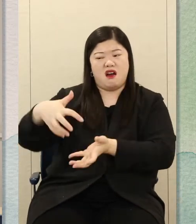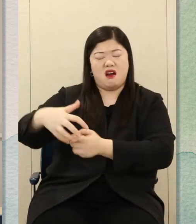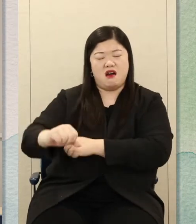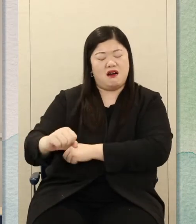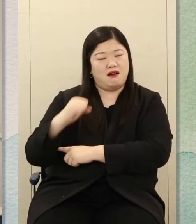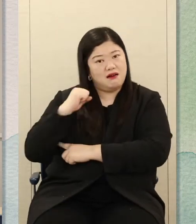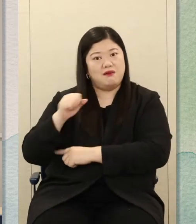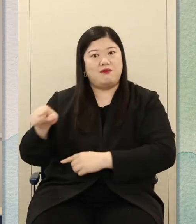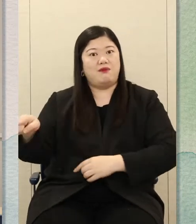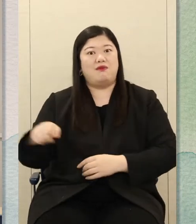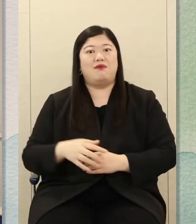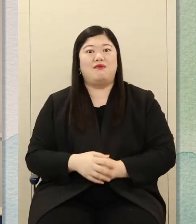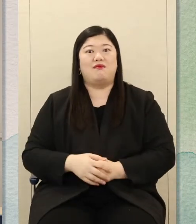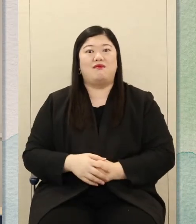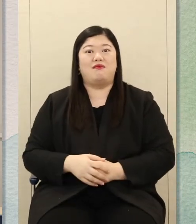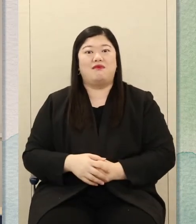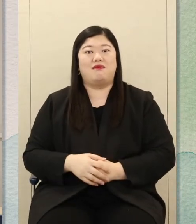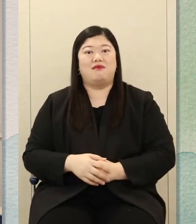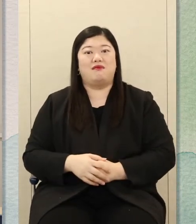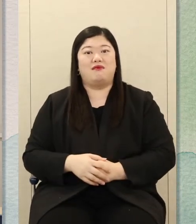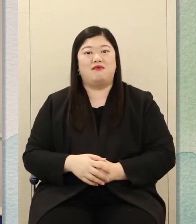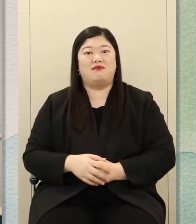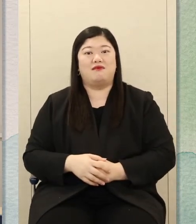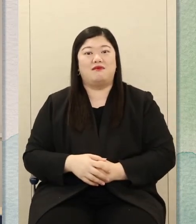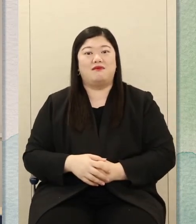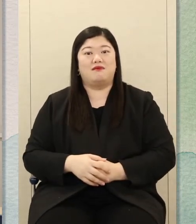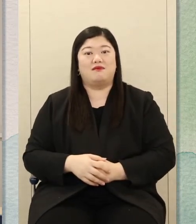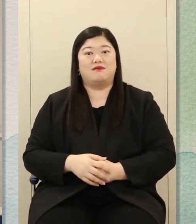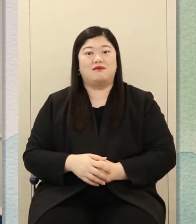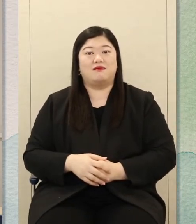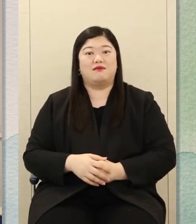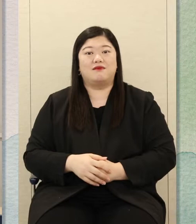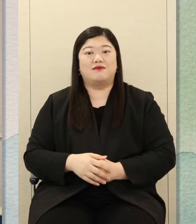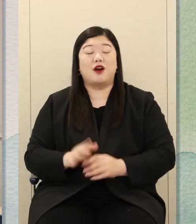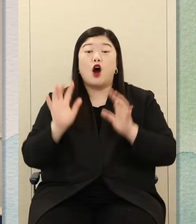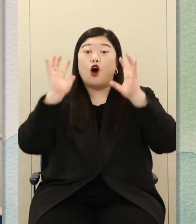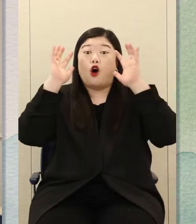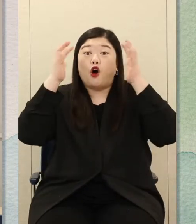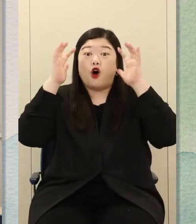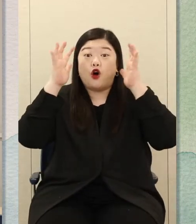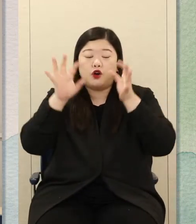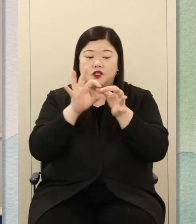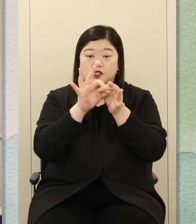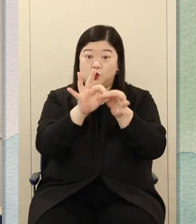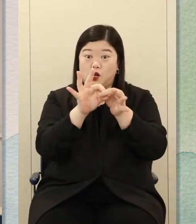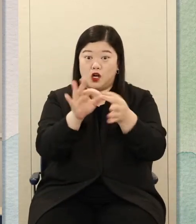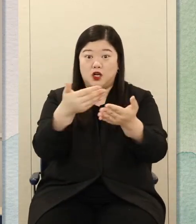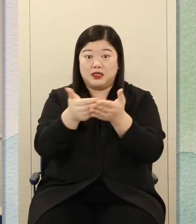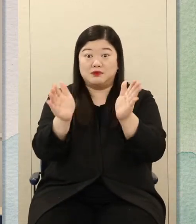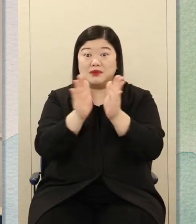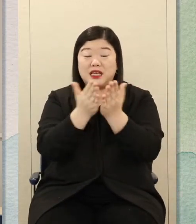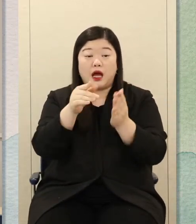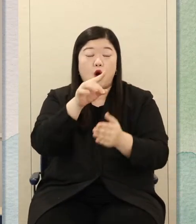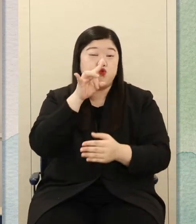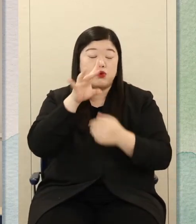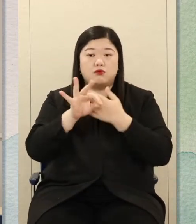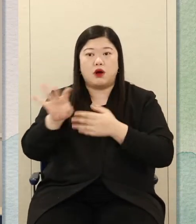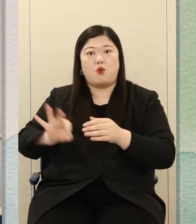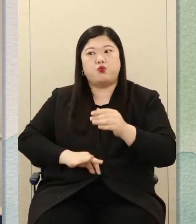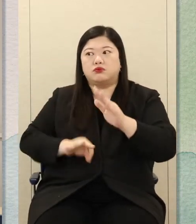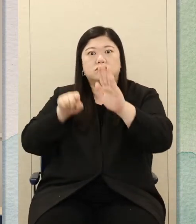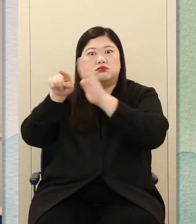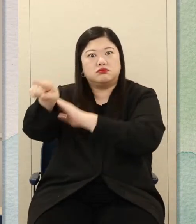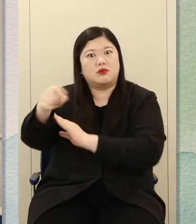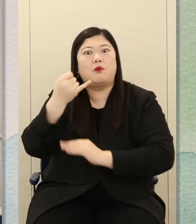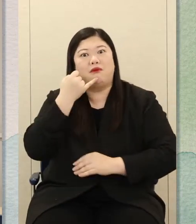거기에 온갖 책들을 계속 저기다 보관하고 계시니까 웬만한 어린이 도서관보다 훨씬 큰 그림책